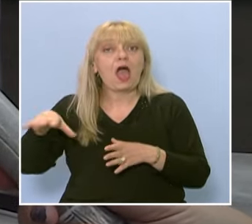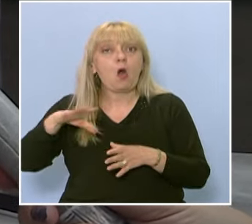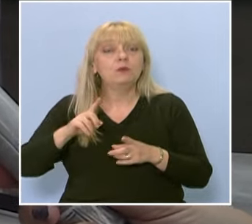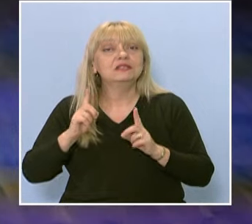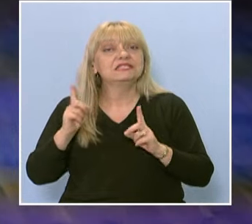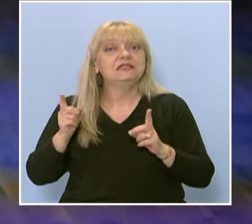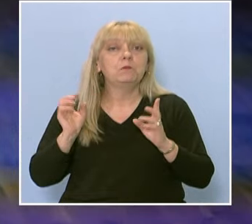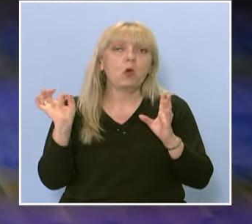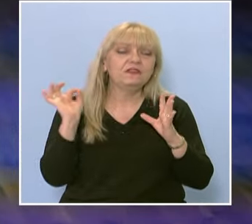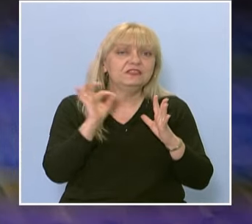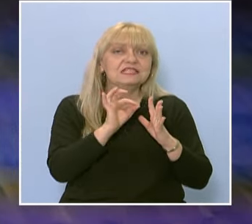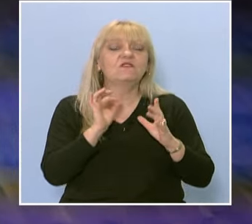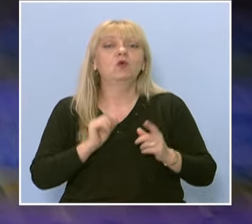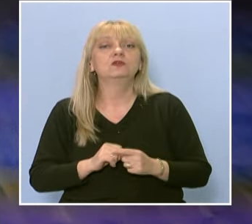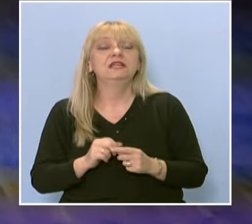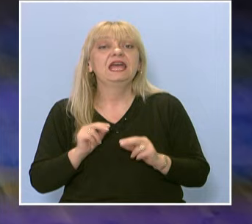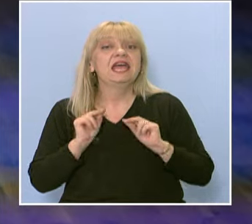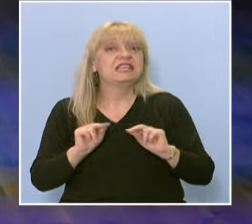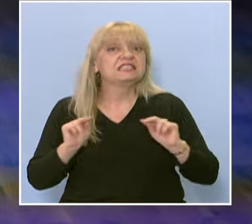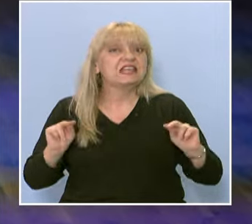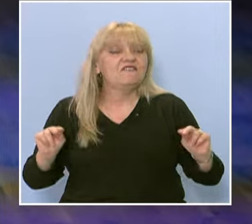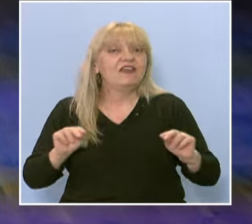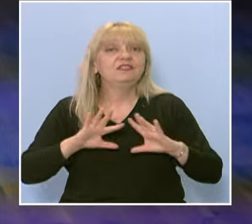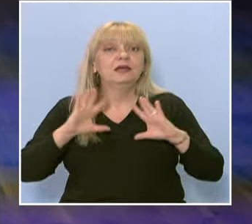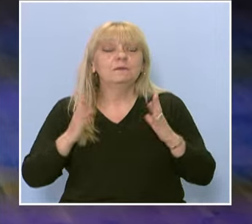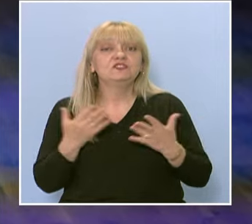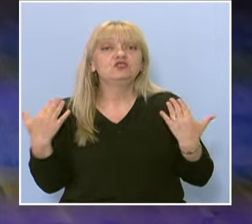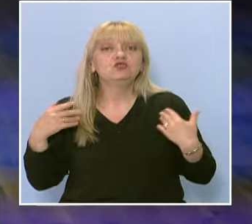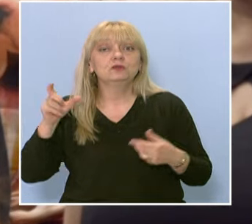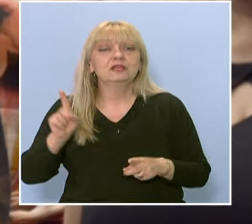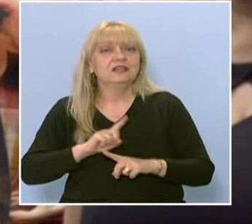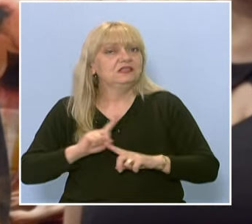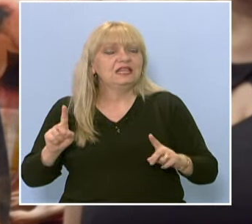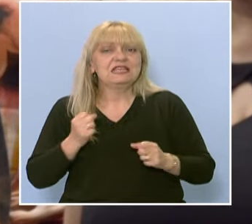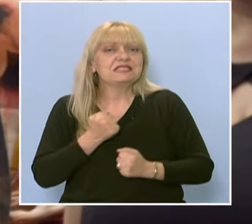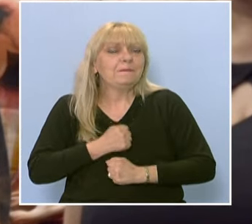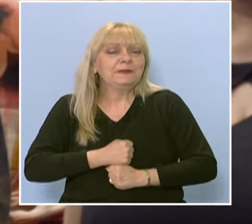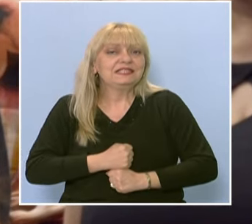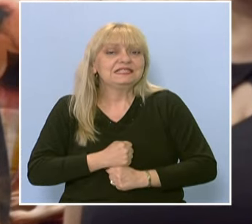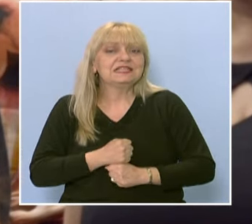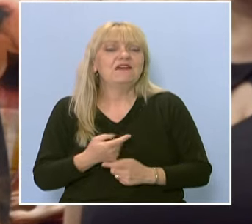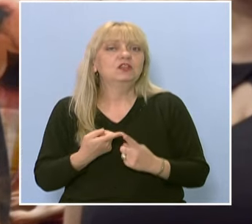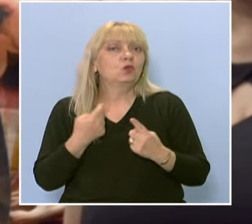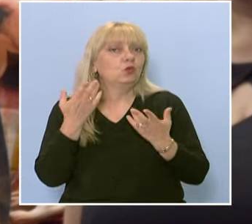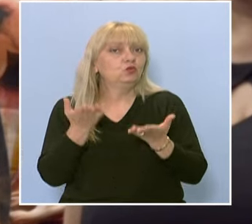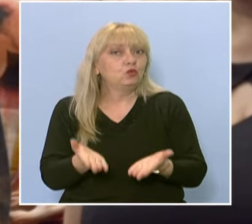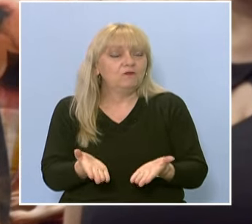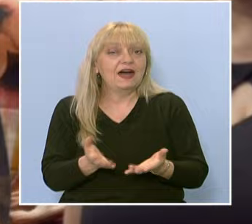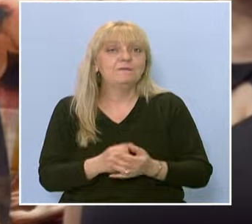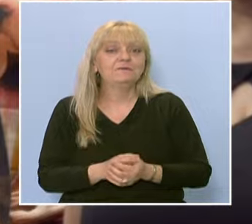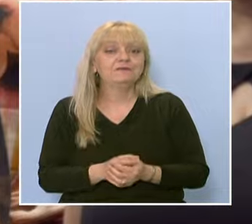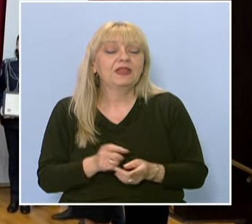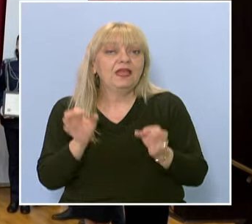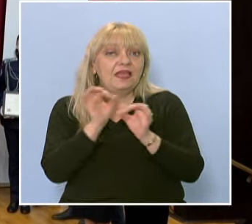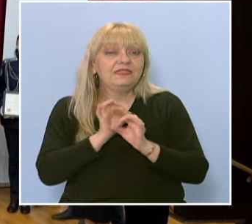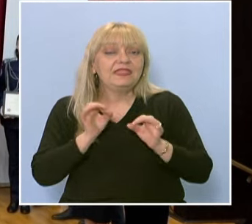фокусират. Съвет към всички студенти е наистина да не се притесняват от това, че